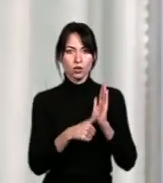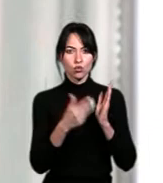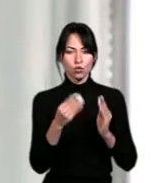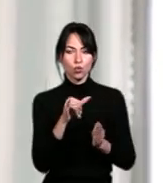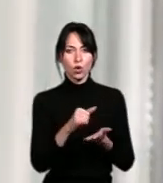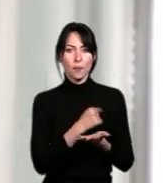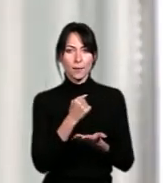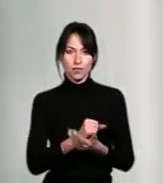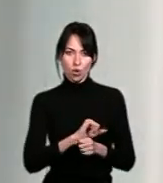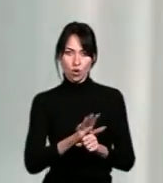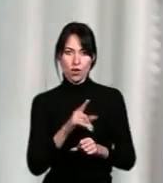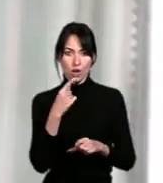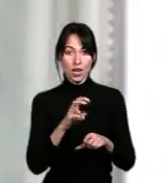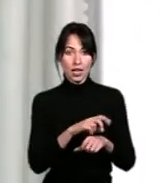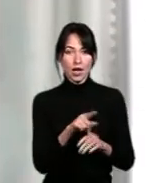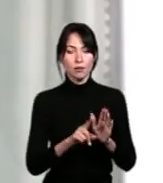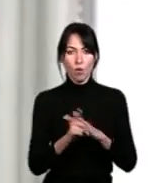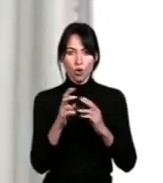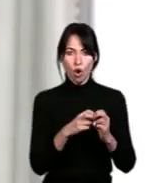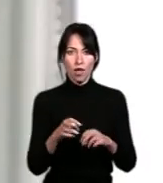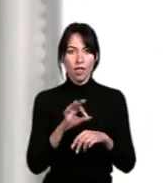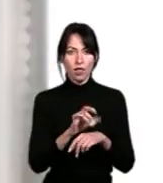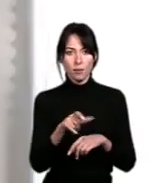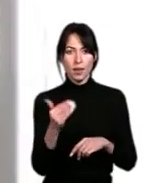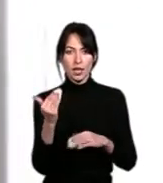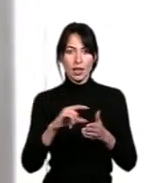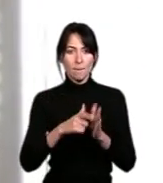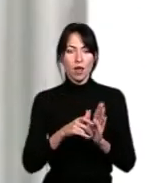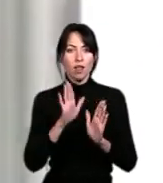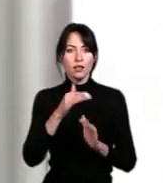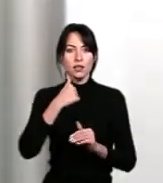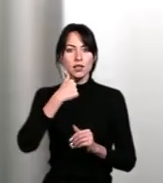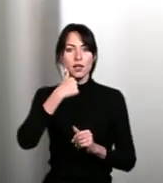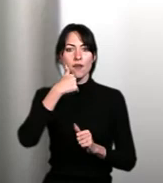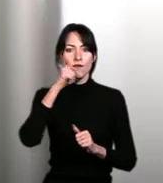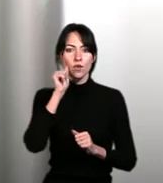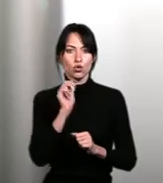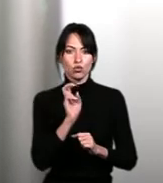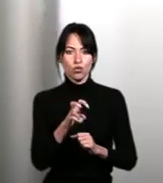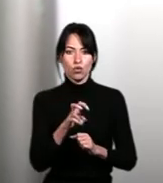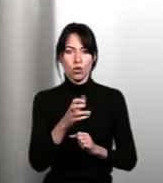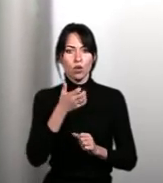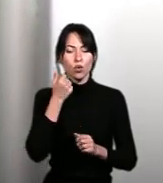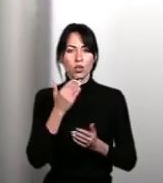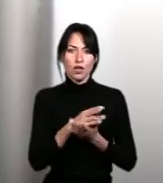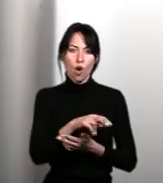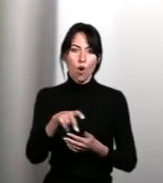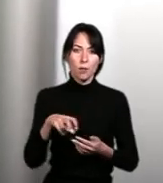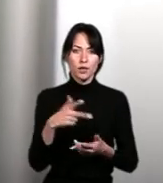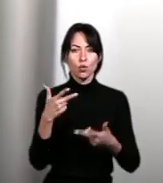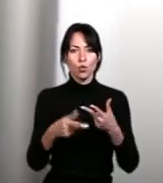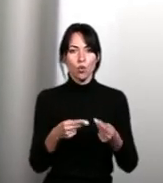підтверджений коронавірус. Каже, лікарі почали оглядати пацієнтів її палати тільки вчора. Хоч обхід є. Уколи,